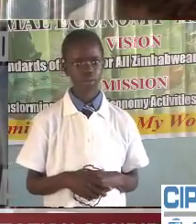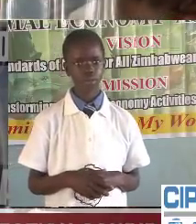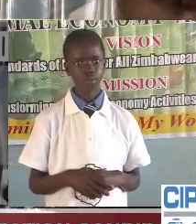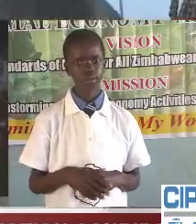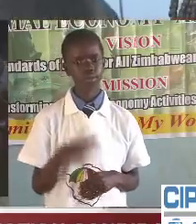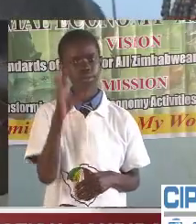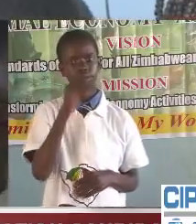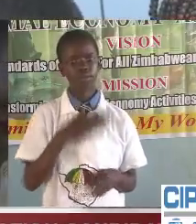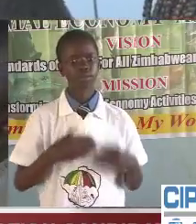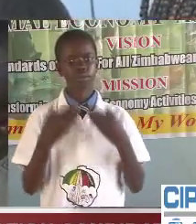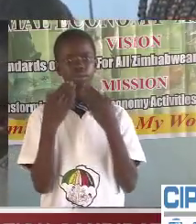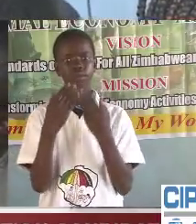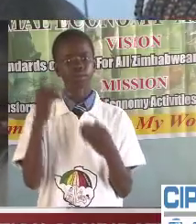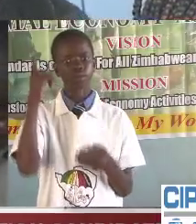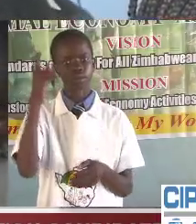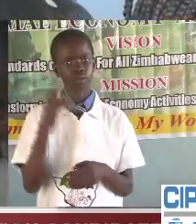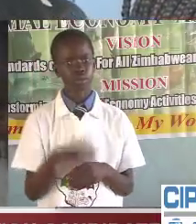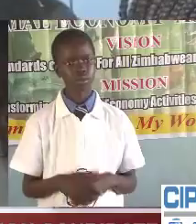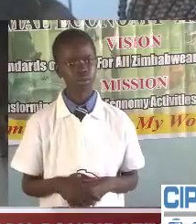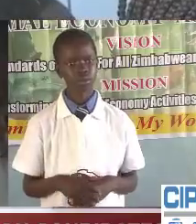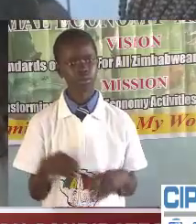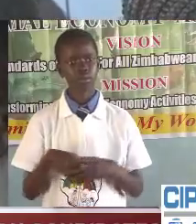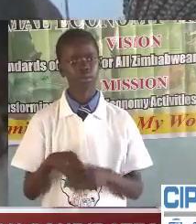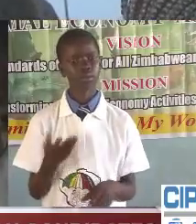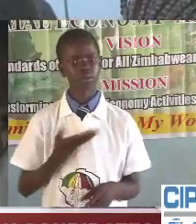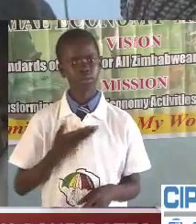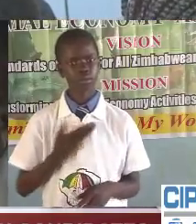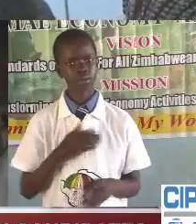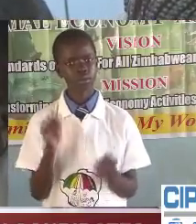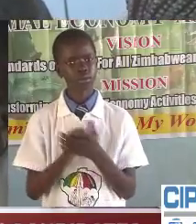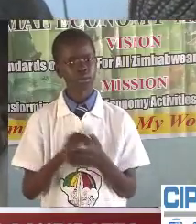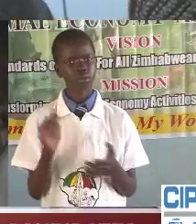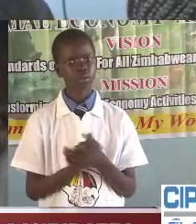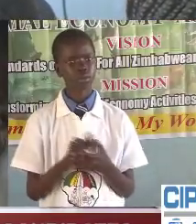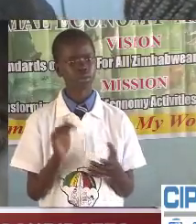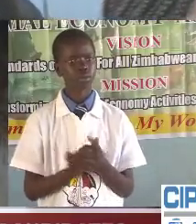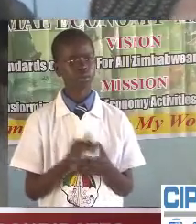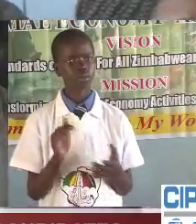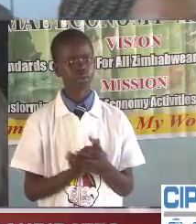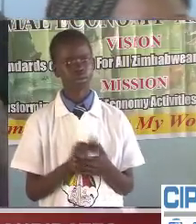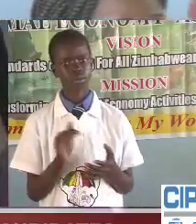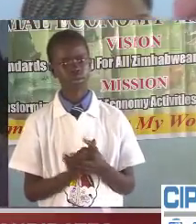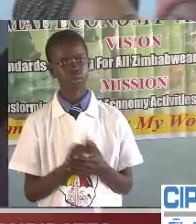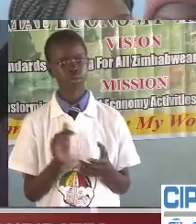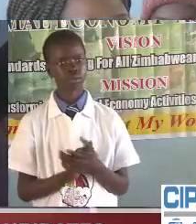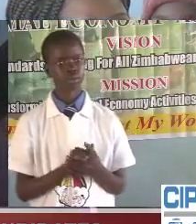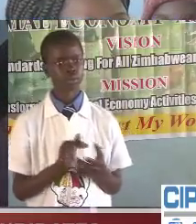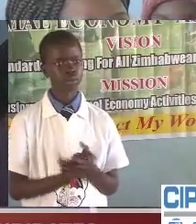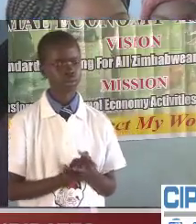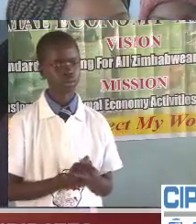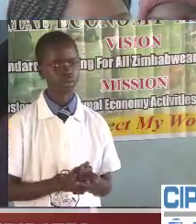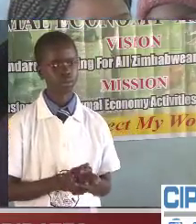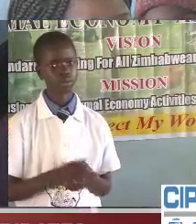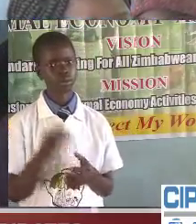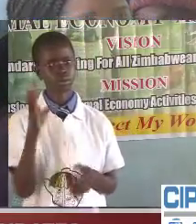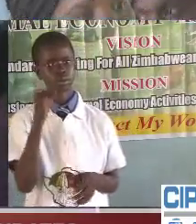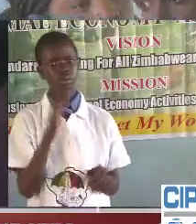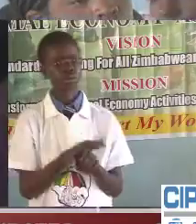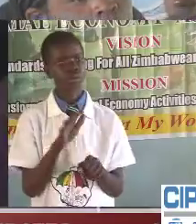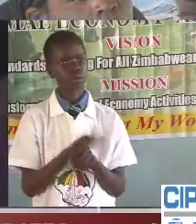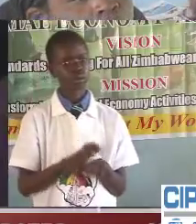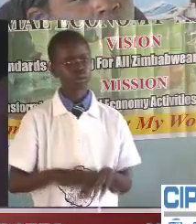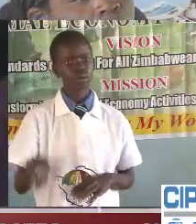Ndinoda kutenda izvenyu vamutindi vaomberere maoko vachigara pasi. Kazhinji kachona shona inowanzoti